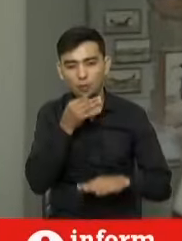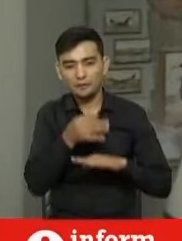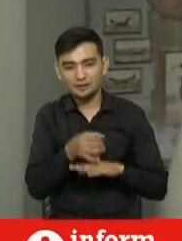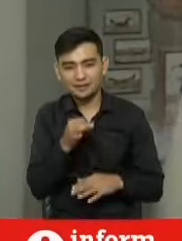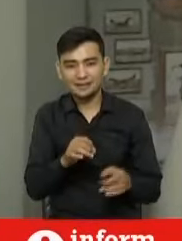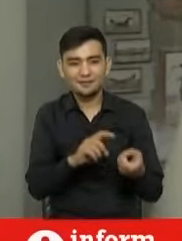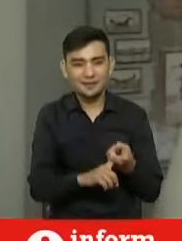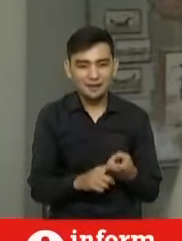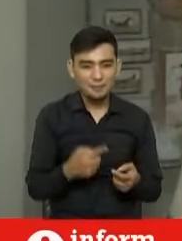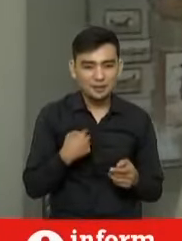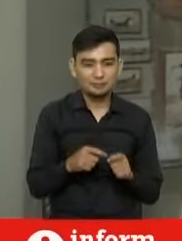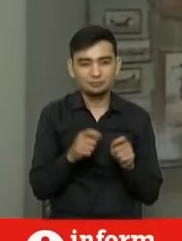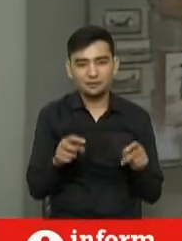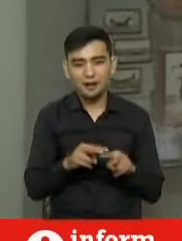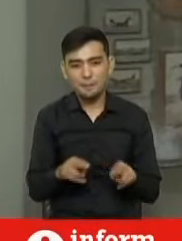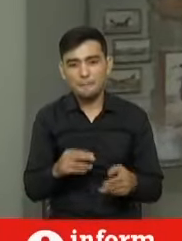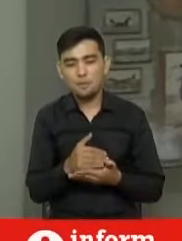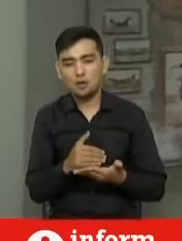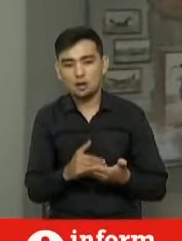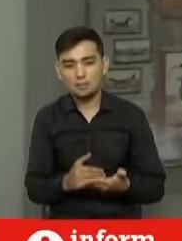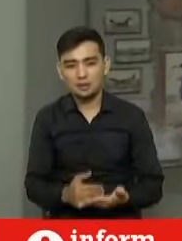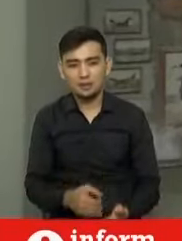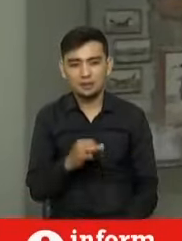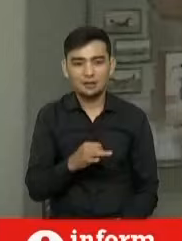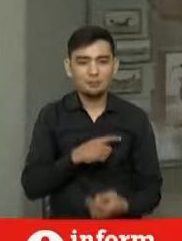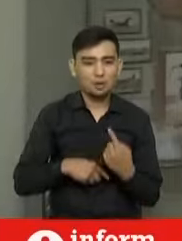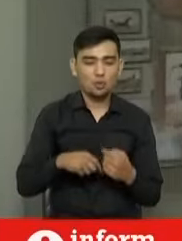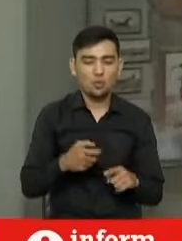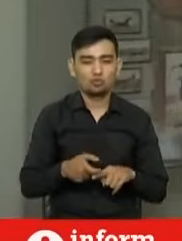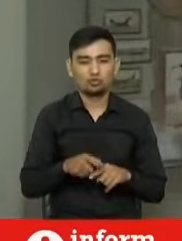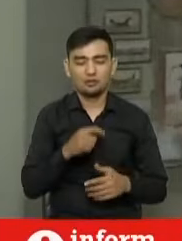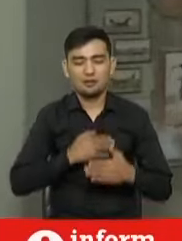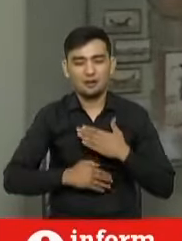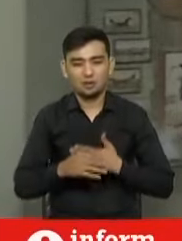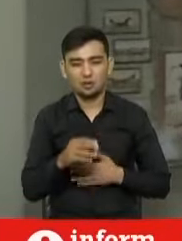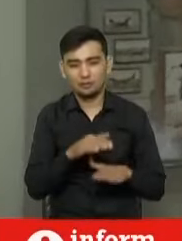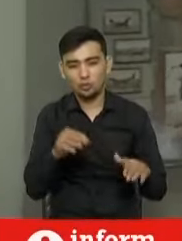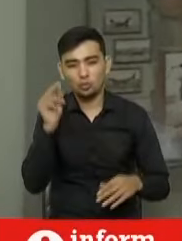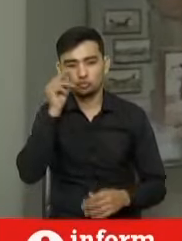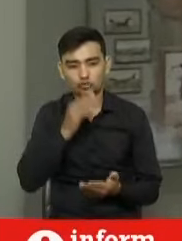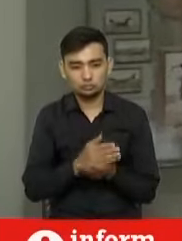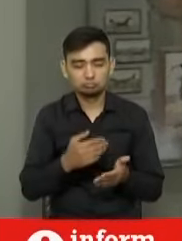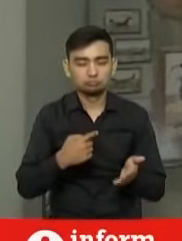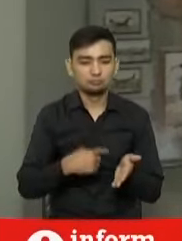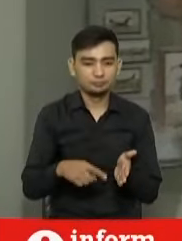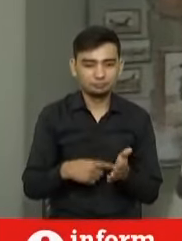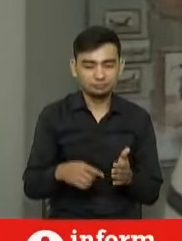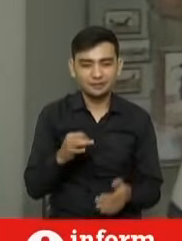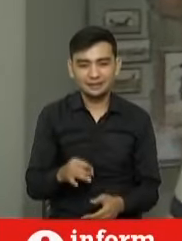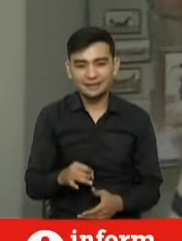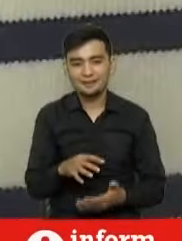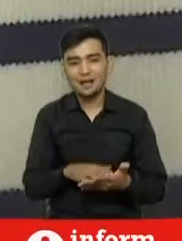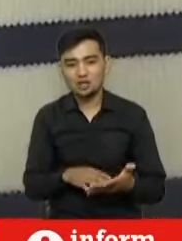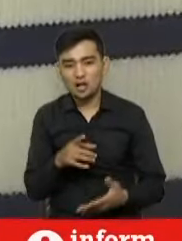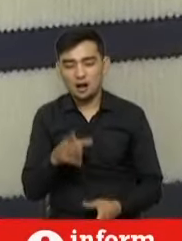связи с этим мы запускаем такие программы. И мы очень рады, что ученики учатся, выпускаются, и затем они же ведь